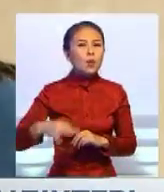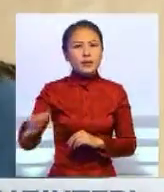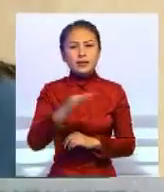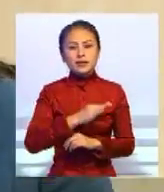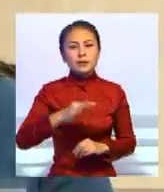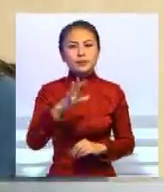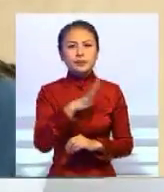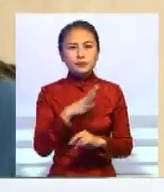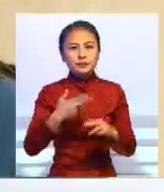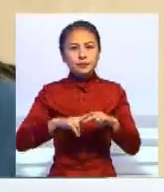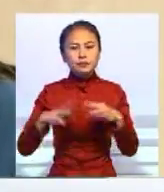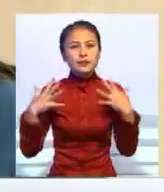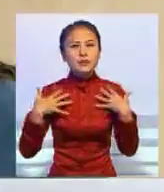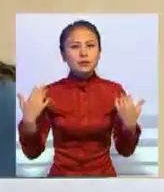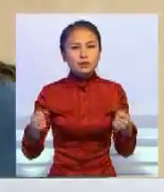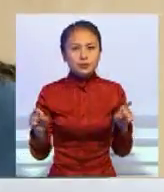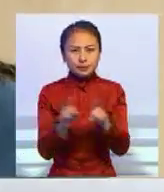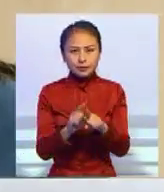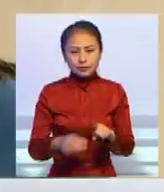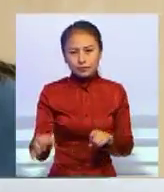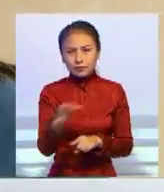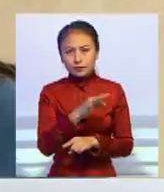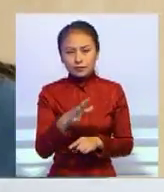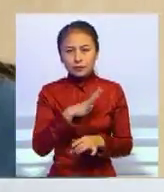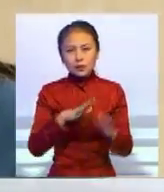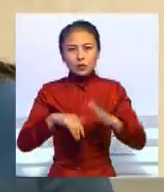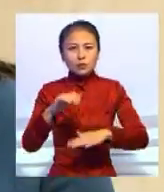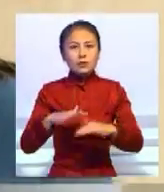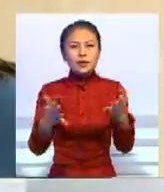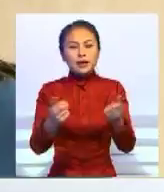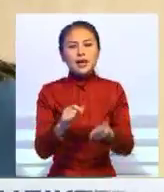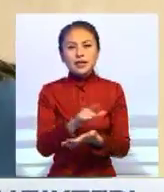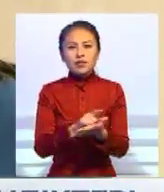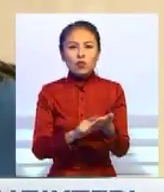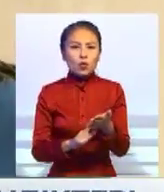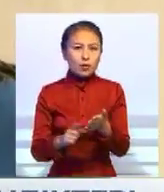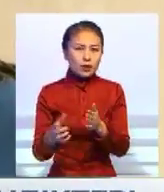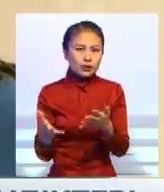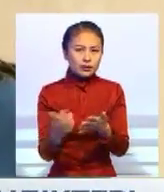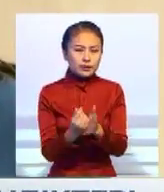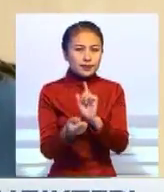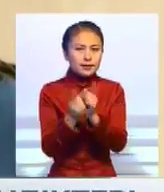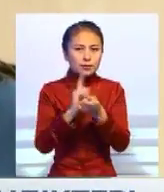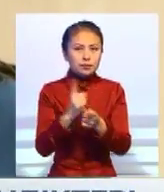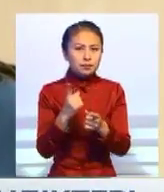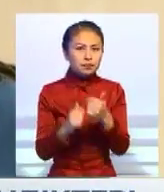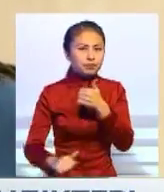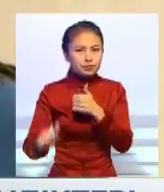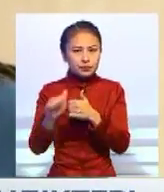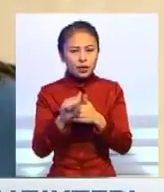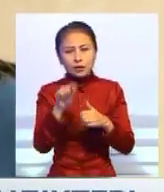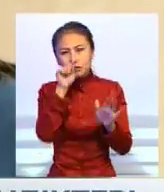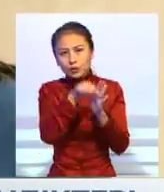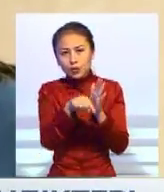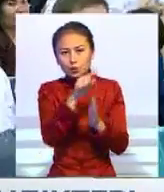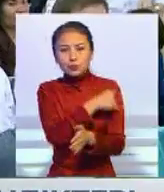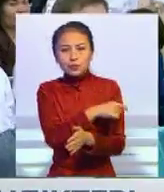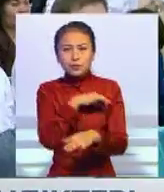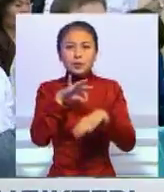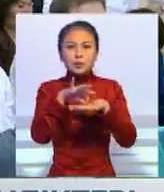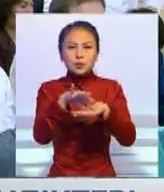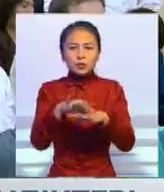Ақтөбе облысы денсаулық сақтау саласында қолға алынған барлық реформаларды іске асыру жағынан алда келеді. ішкі медициналық